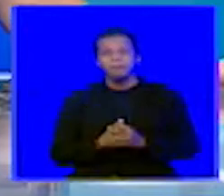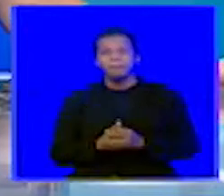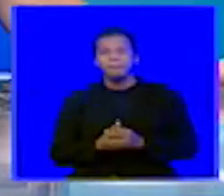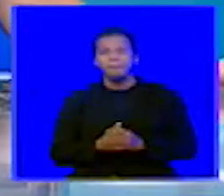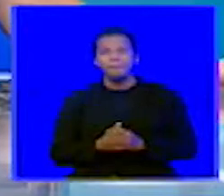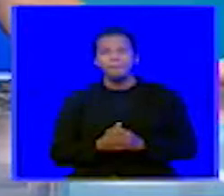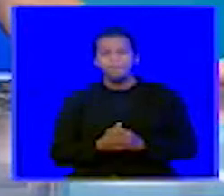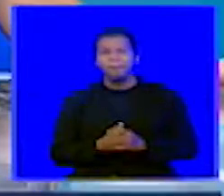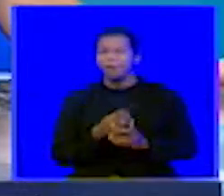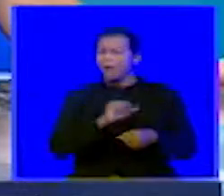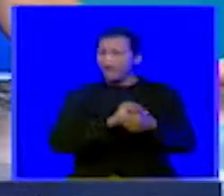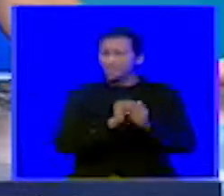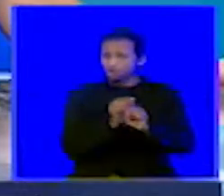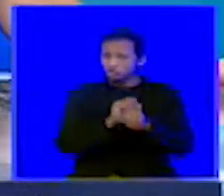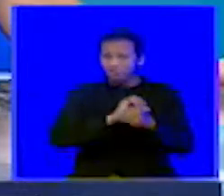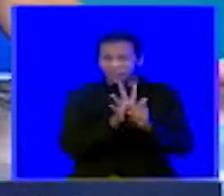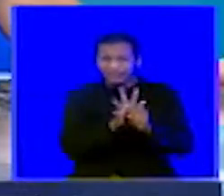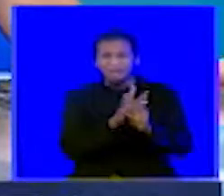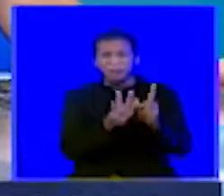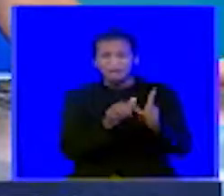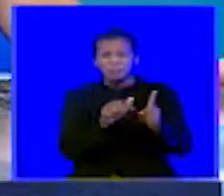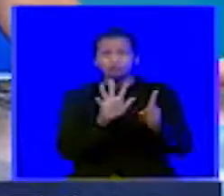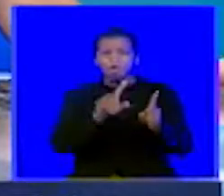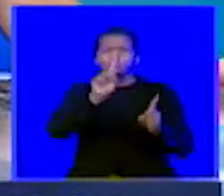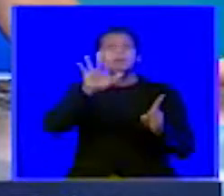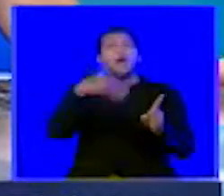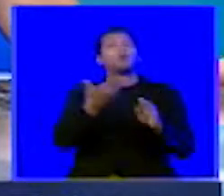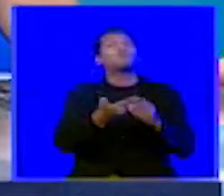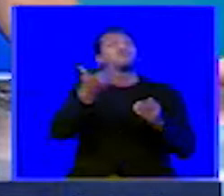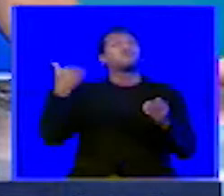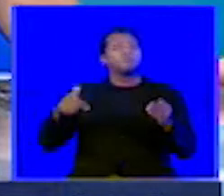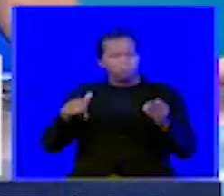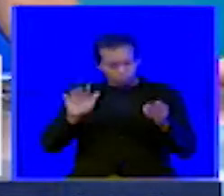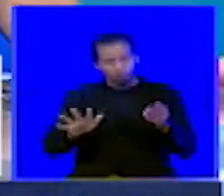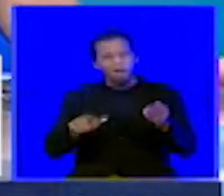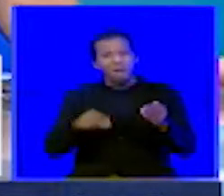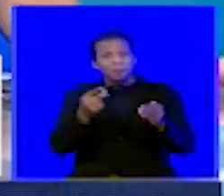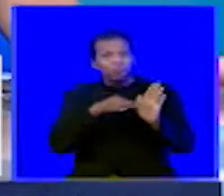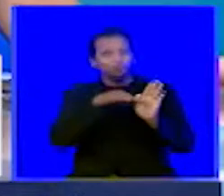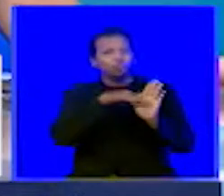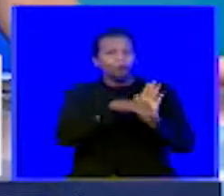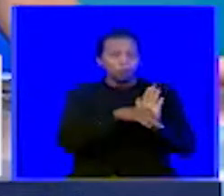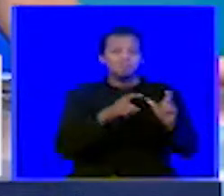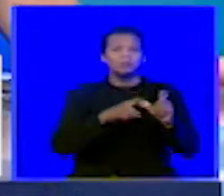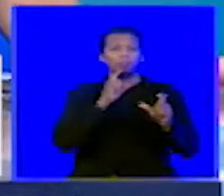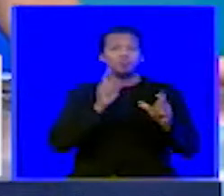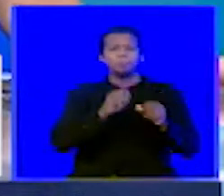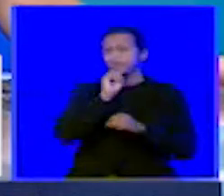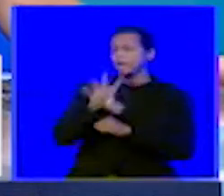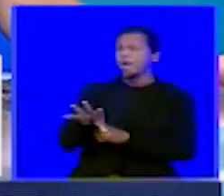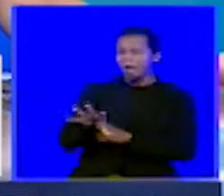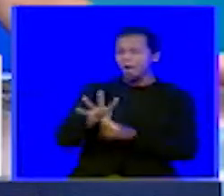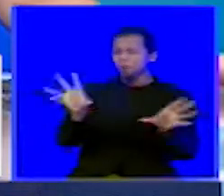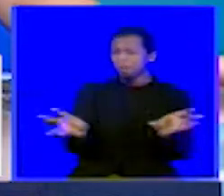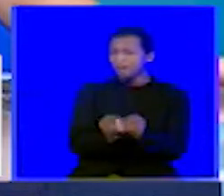Mirsa, hampir setahun berlalu kasus COVID-19 di Indonesia tak kunjung menurun. Juru bicara Satgas COVID-19 menyatakan tingginya angka kasus aktif di tanah air